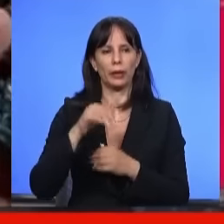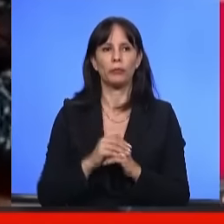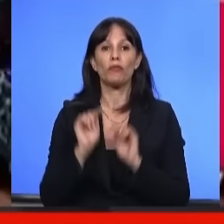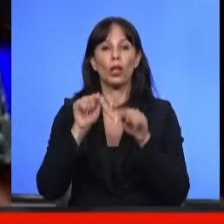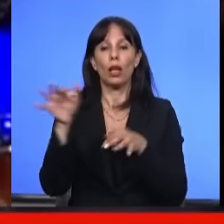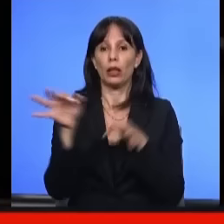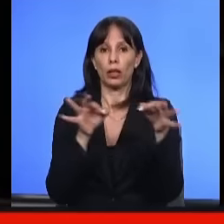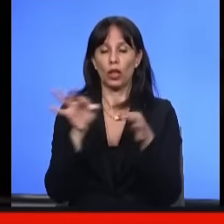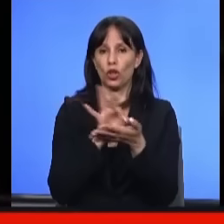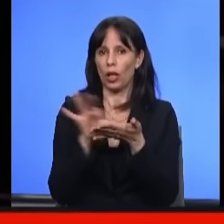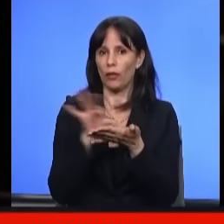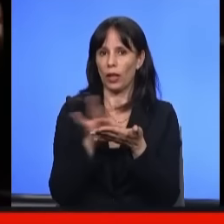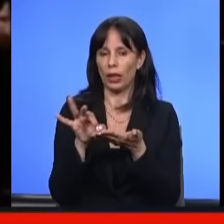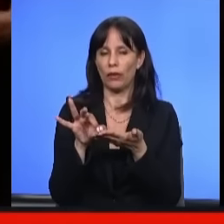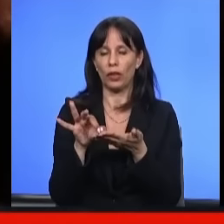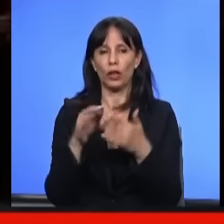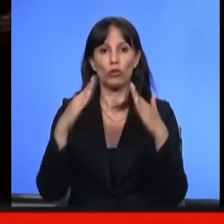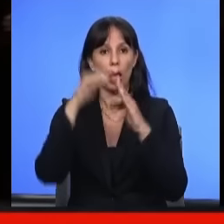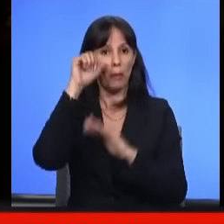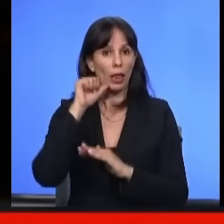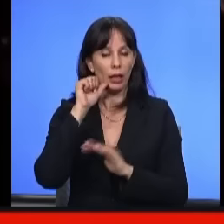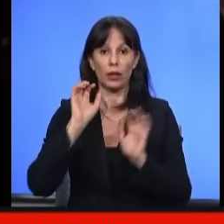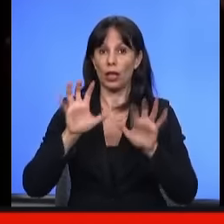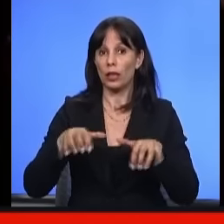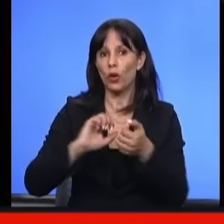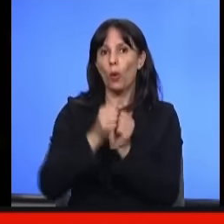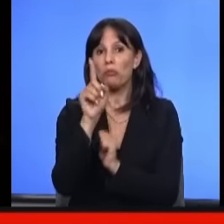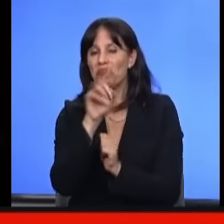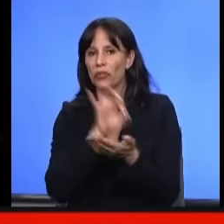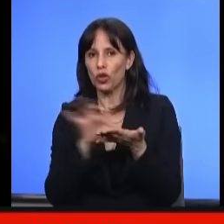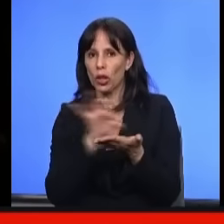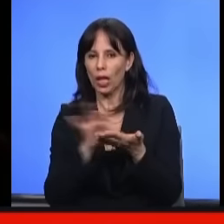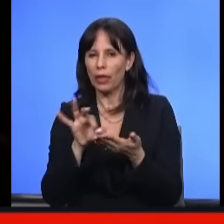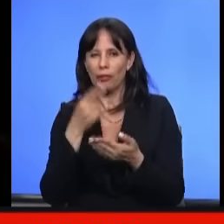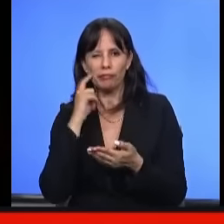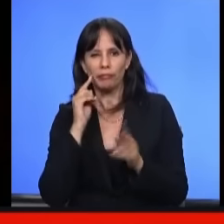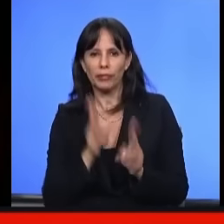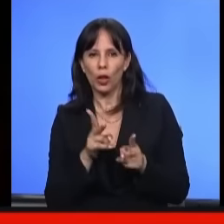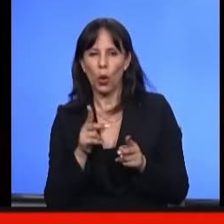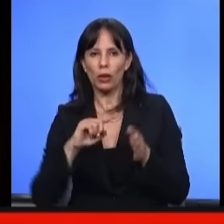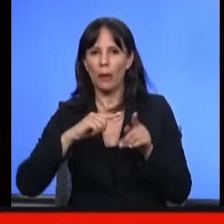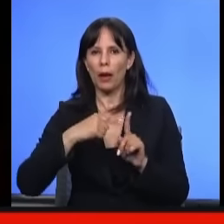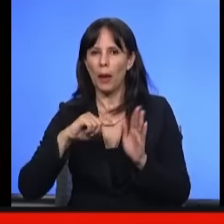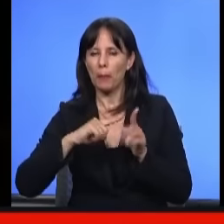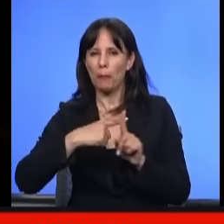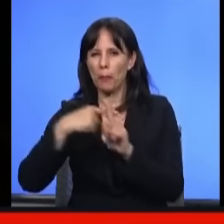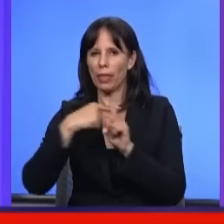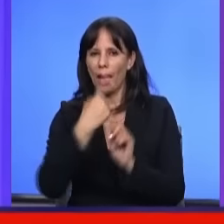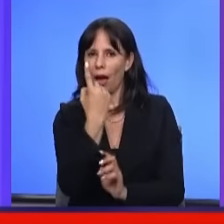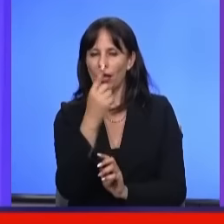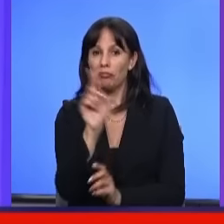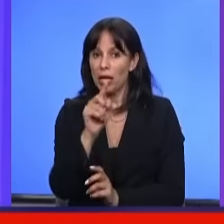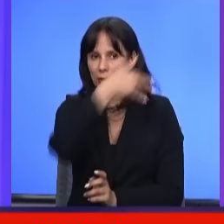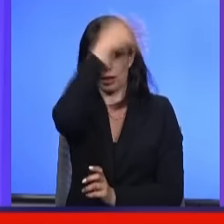הבית הלבן מוכן. הנשיא, או מי שכתב את הנאום שלו, כיוון את העקיצות לעבר מטרה אחת, דונלד טראמפ. I